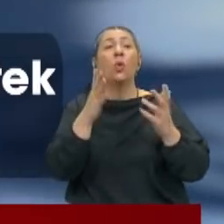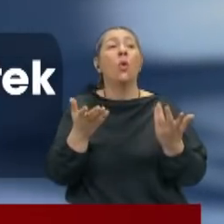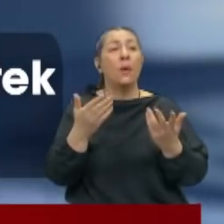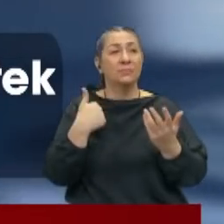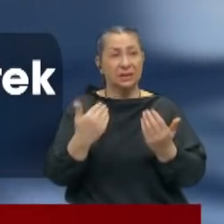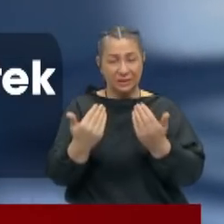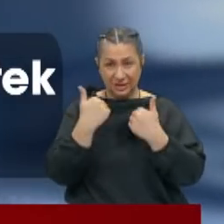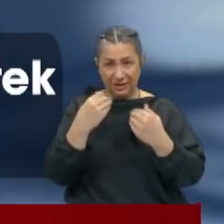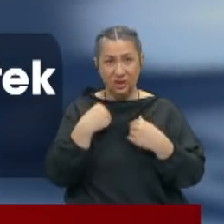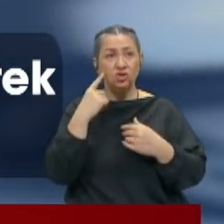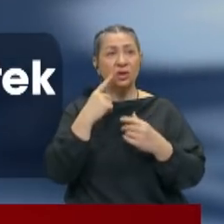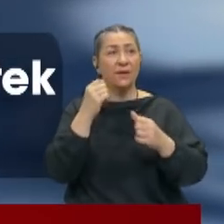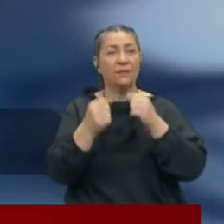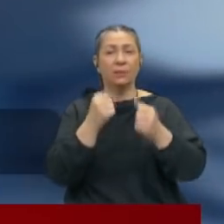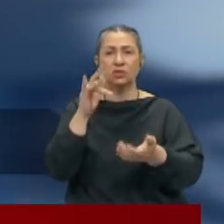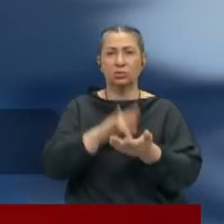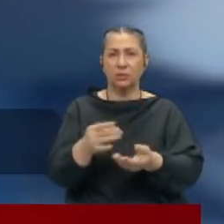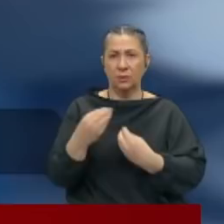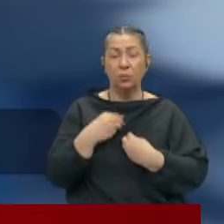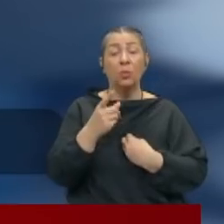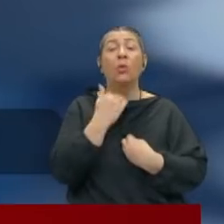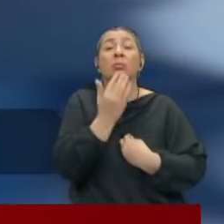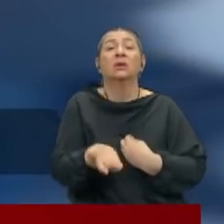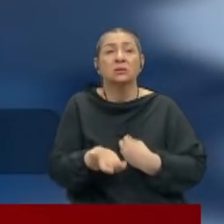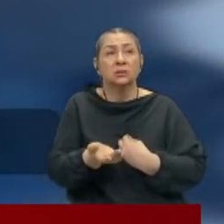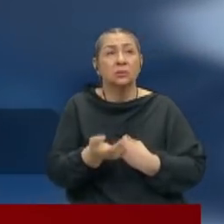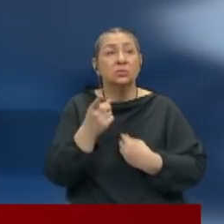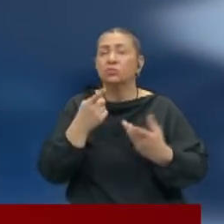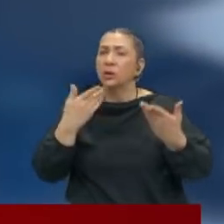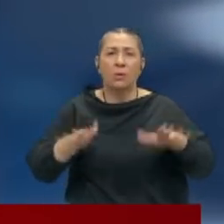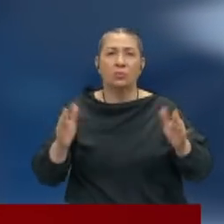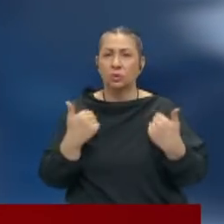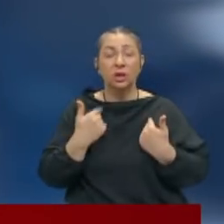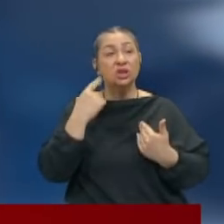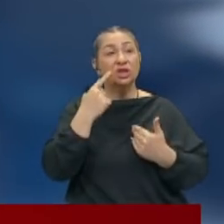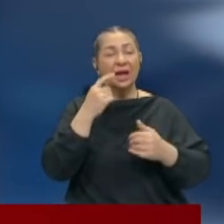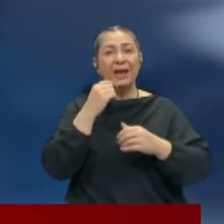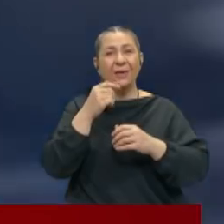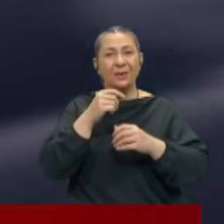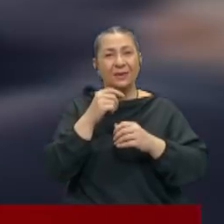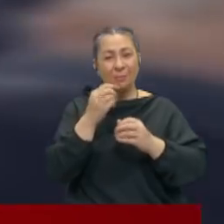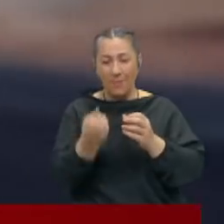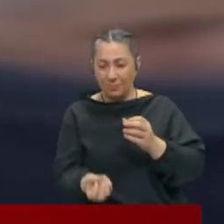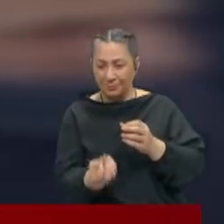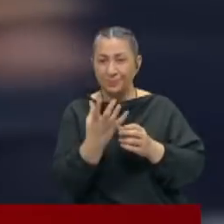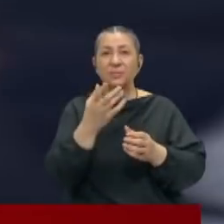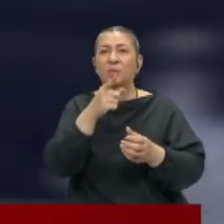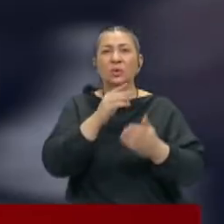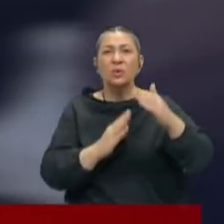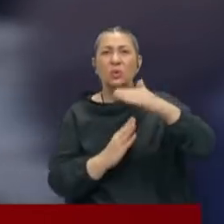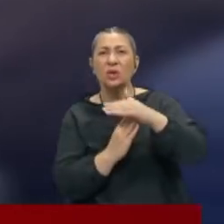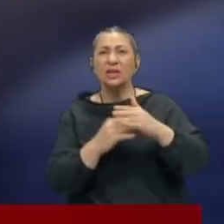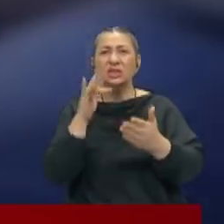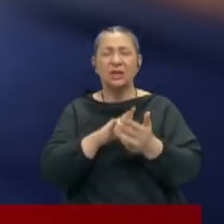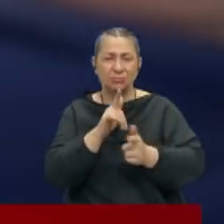veriyor. Şöyle şeker var. Bize ceza yazıyor. Olmaz böyle bir şey. Bunu biz kabul etmiyoruz. Şeker pancarı üreticileri kota cezasına isyan